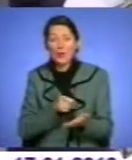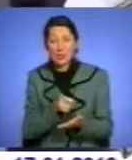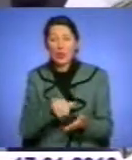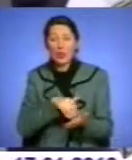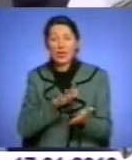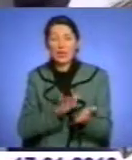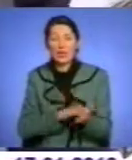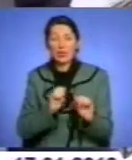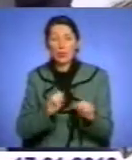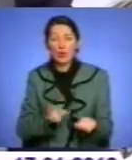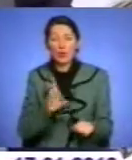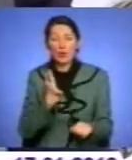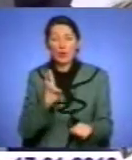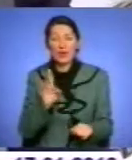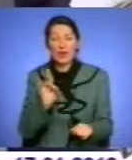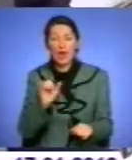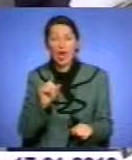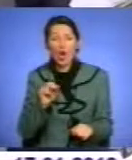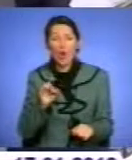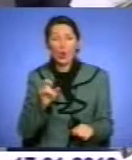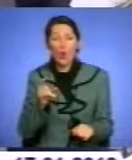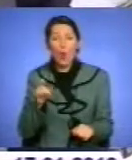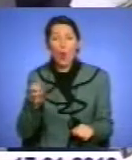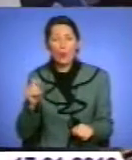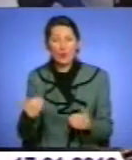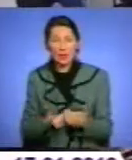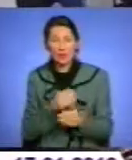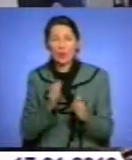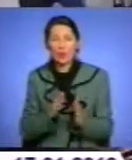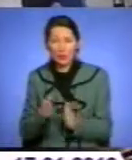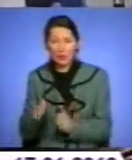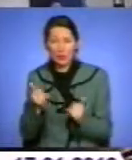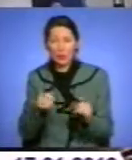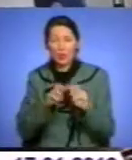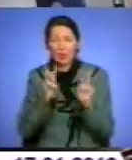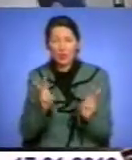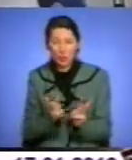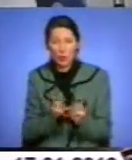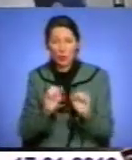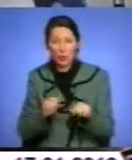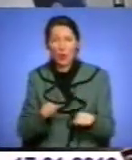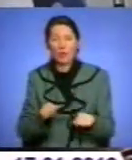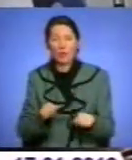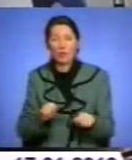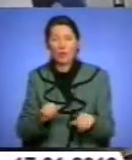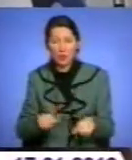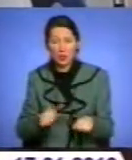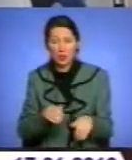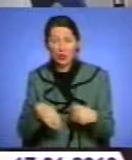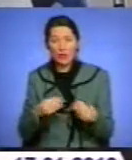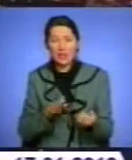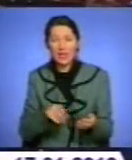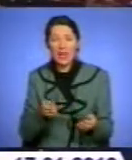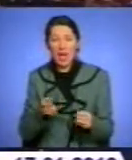на нерухомість за новою системою. Тепер свідоцтва про право власності видає не бюро технічної інвентаризації, а